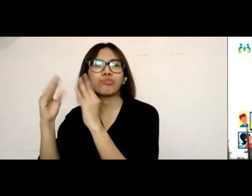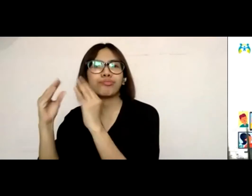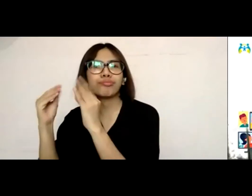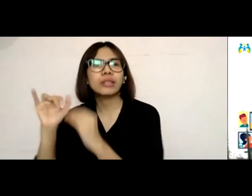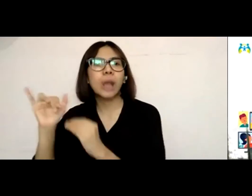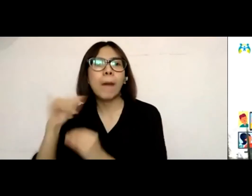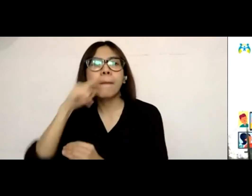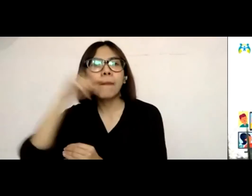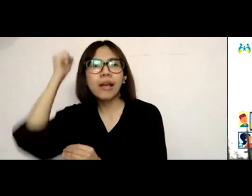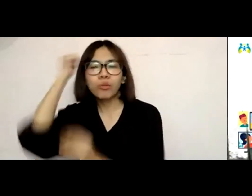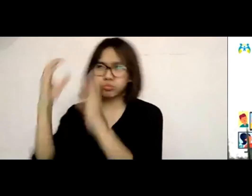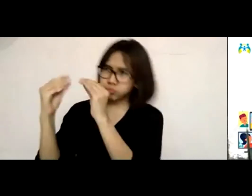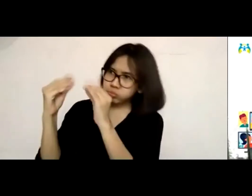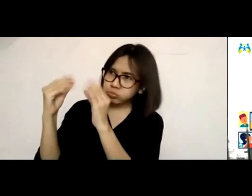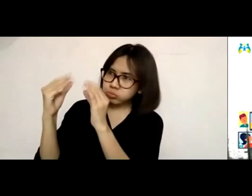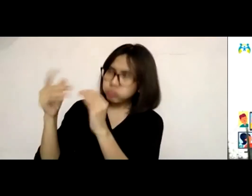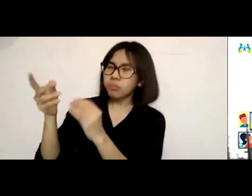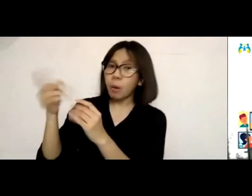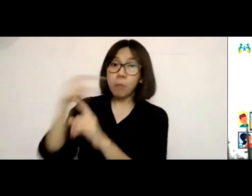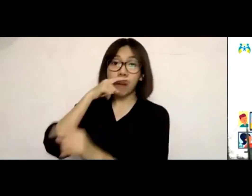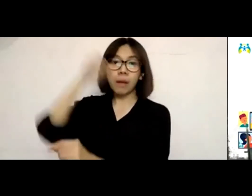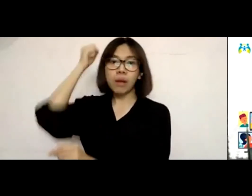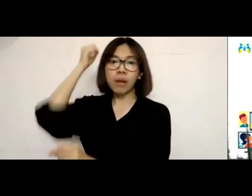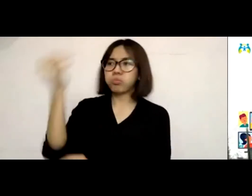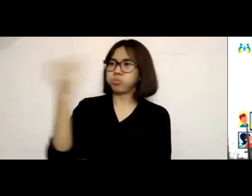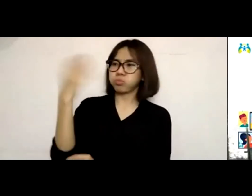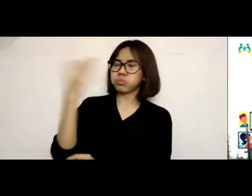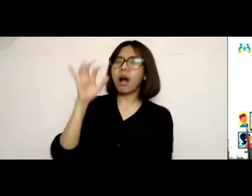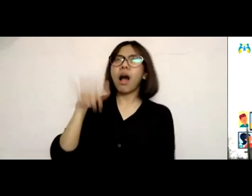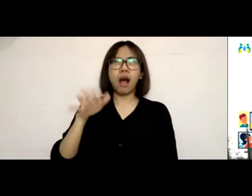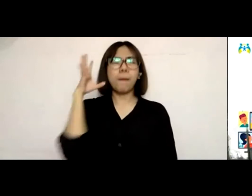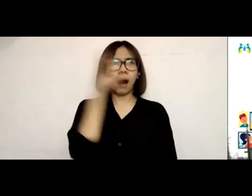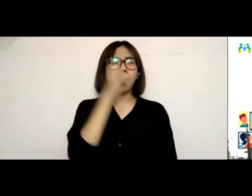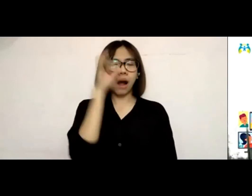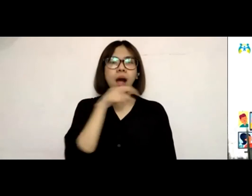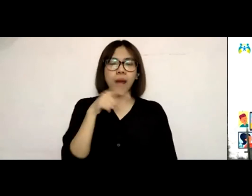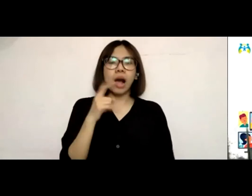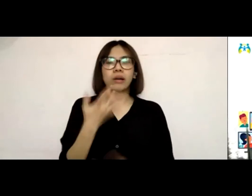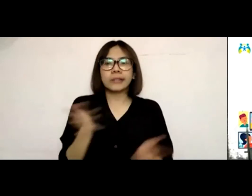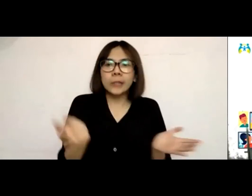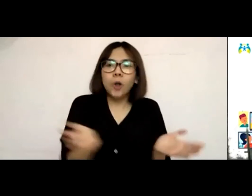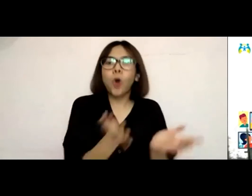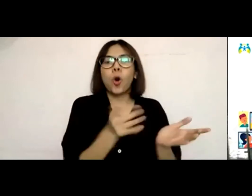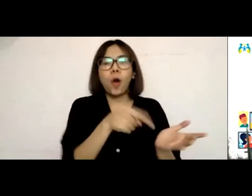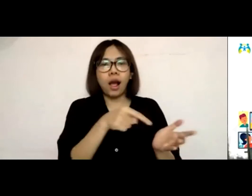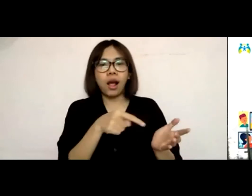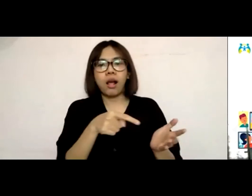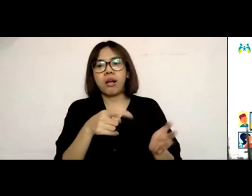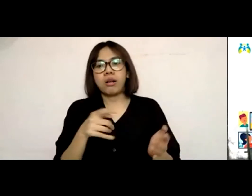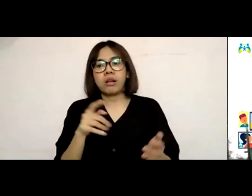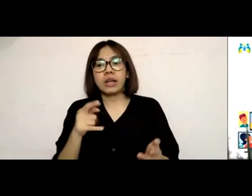Nah, dari situ kita tahu nih, apa keinginan orang tua. Tentunya bukan